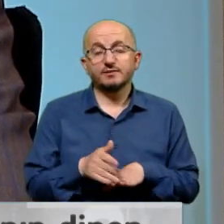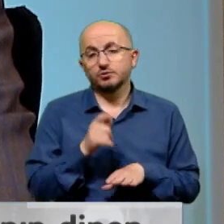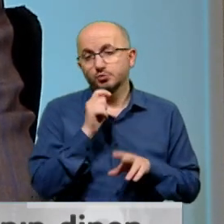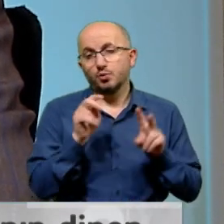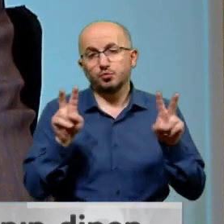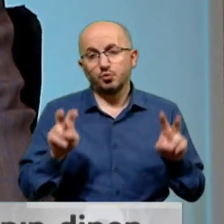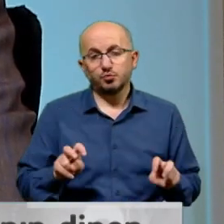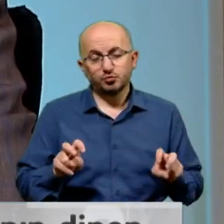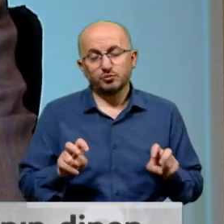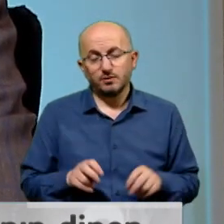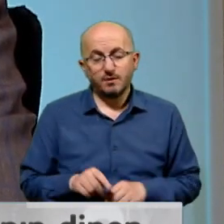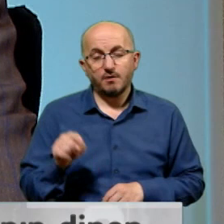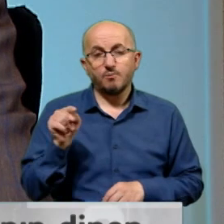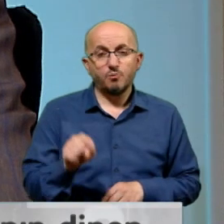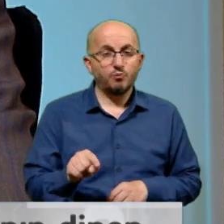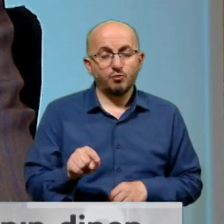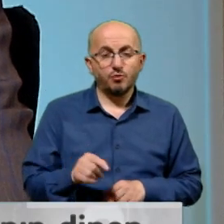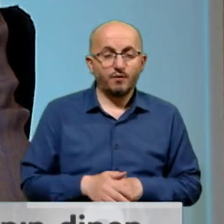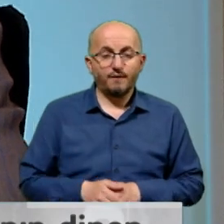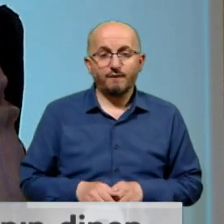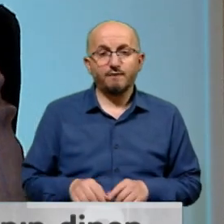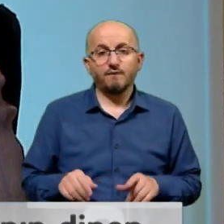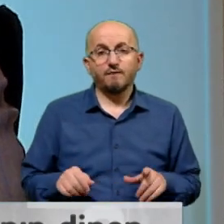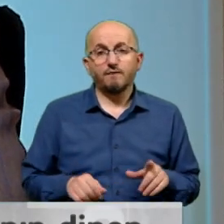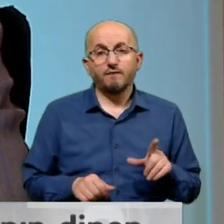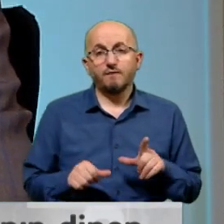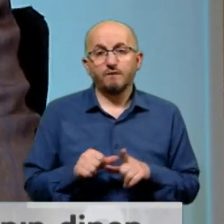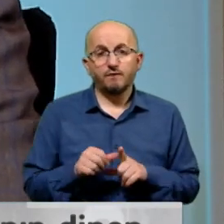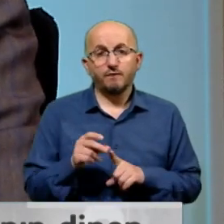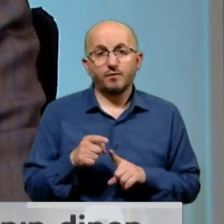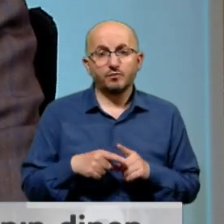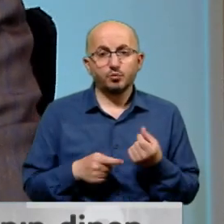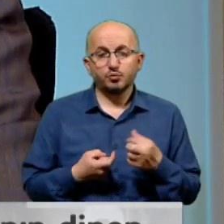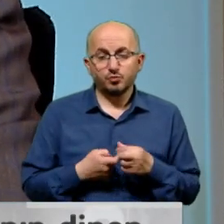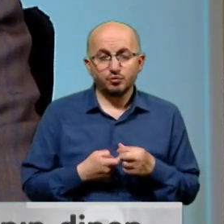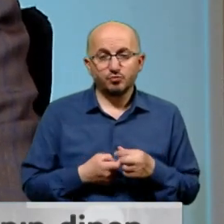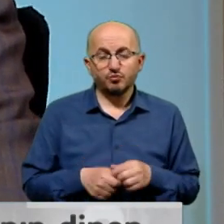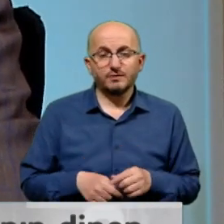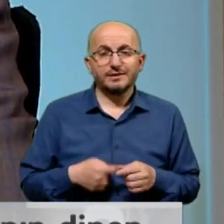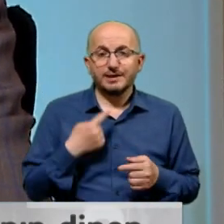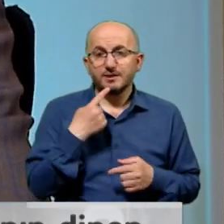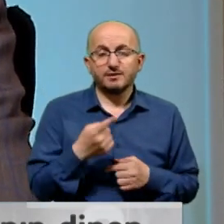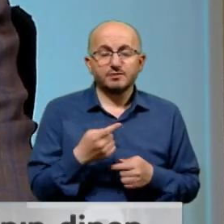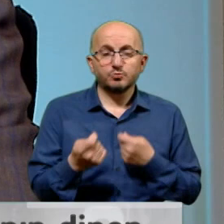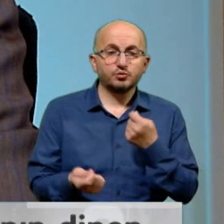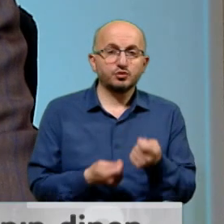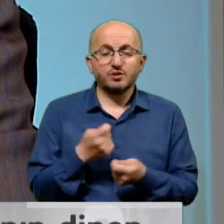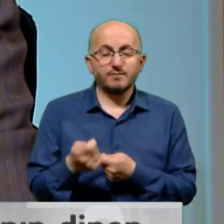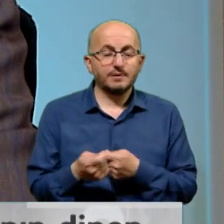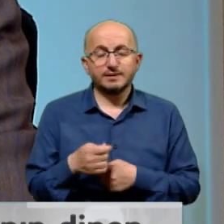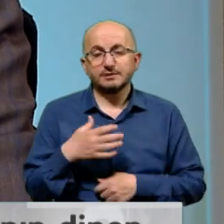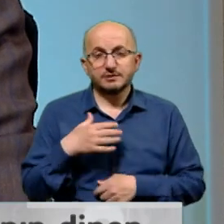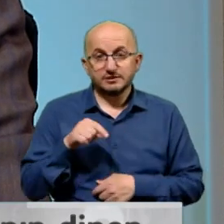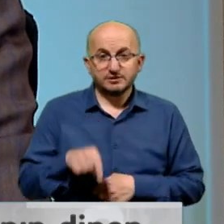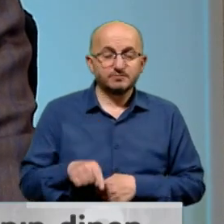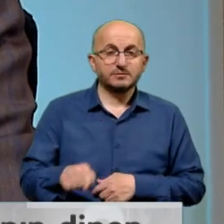konusudur bu fütur denilir forvet denilir bu işlemler özellikle Mesela şimdi siz